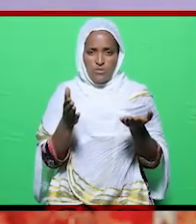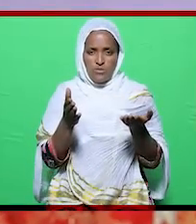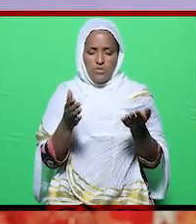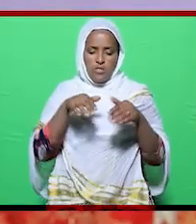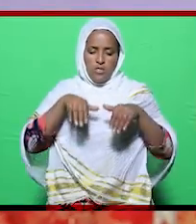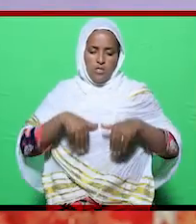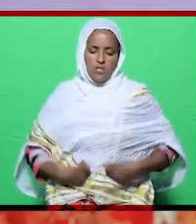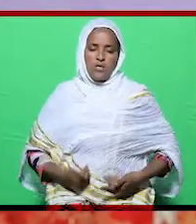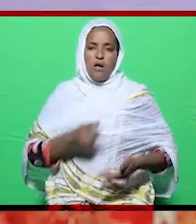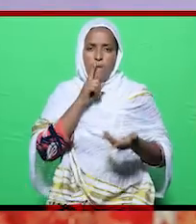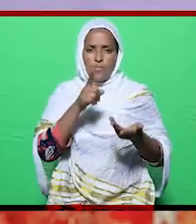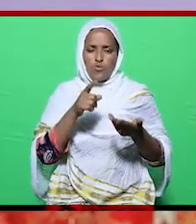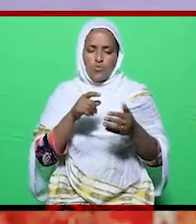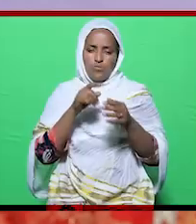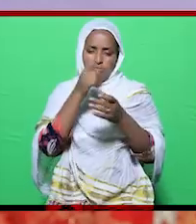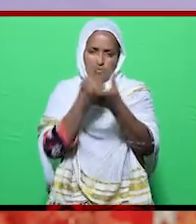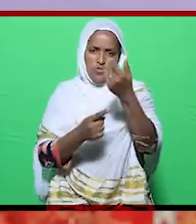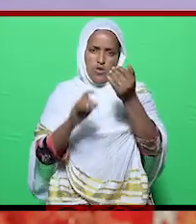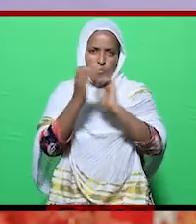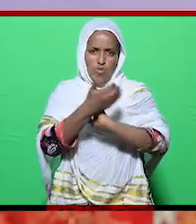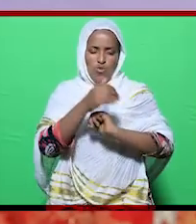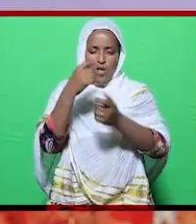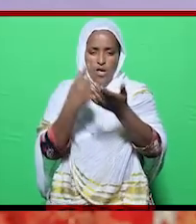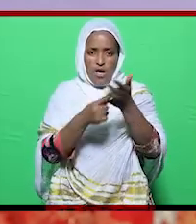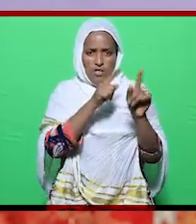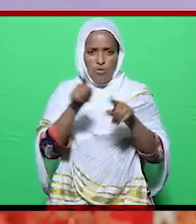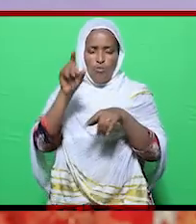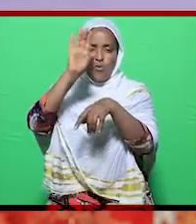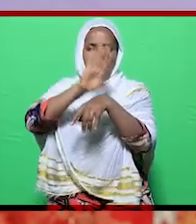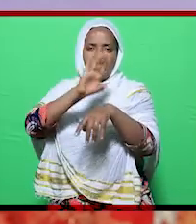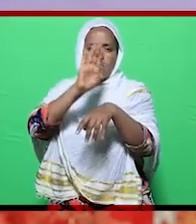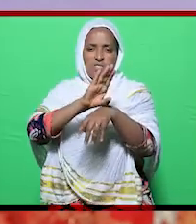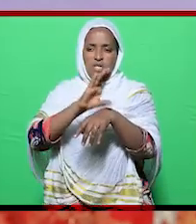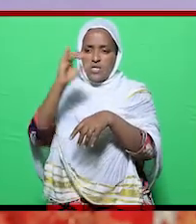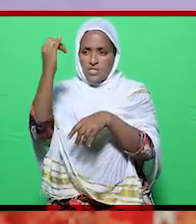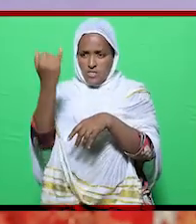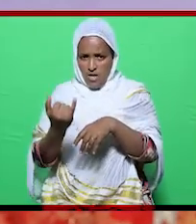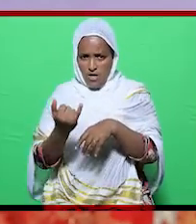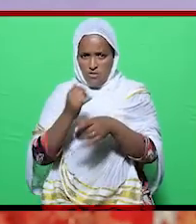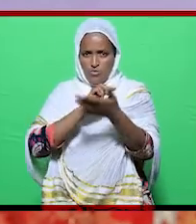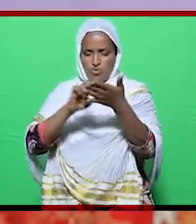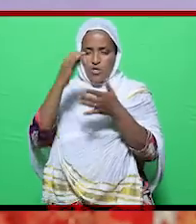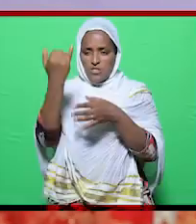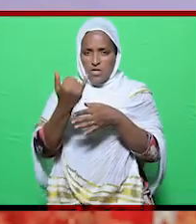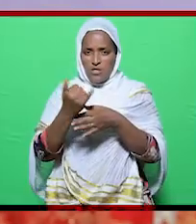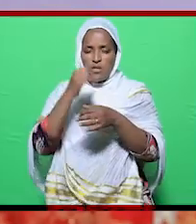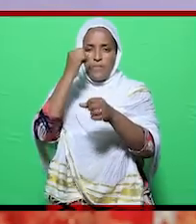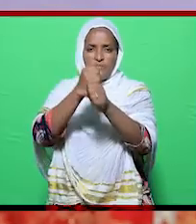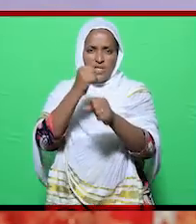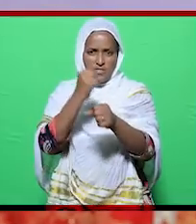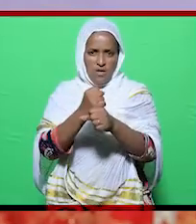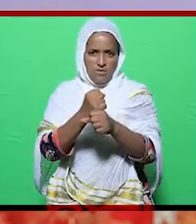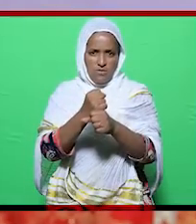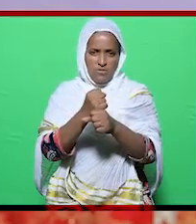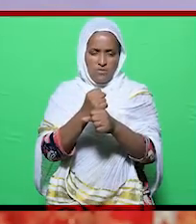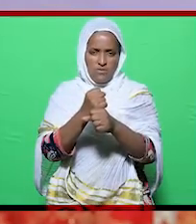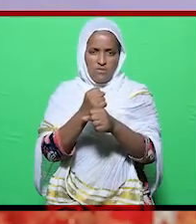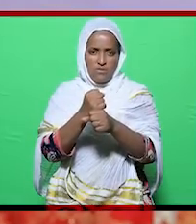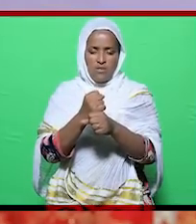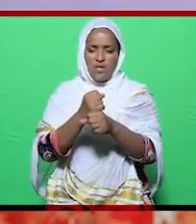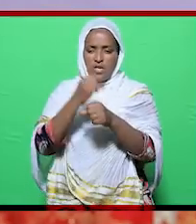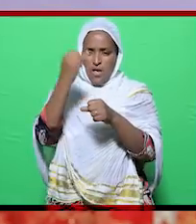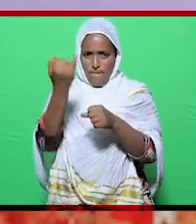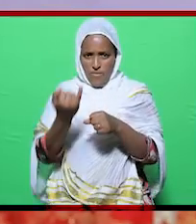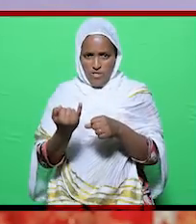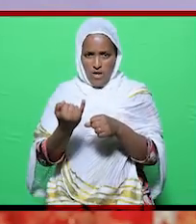የሚከናወነው በጸሎት ነው። በጸሎት ያልታገዘ አገልግሎት ድካም ነው፣ እንዲሁ ድካም ነው የሚሆነው እና ይሄ ደግሞ